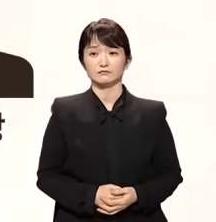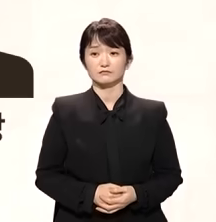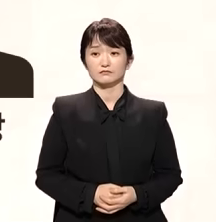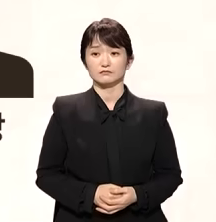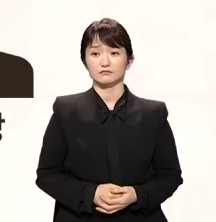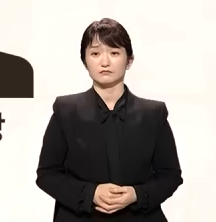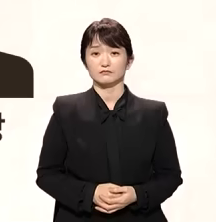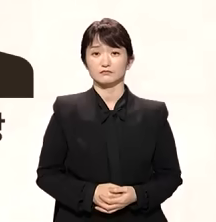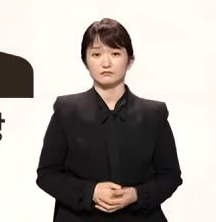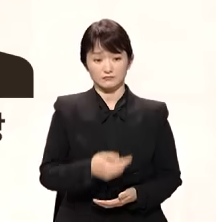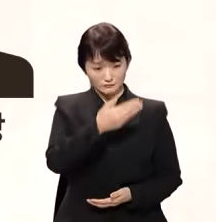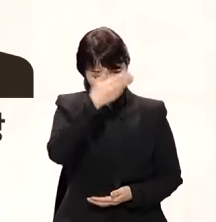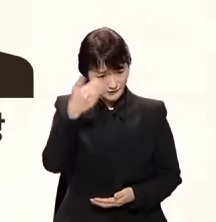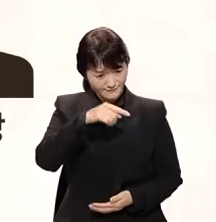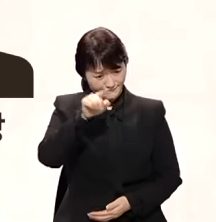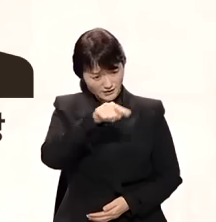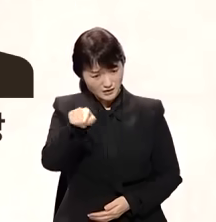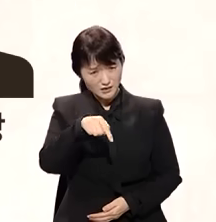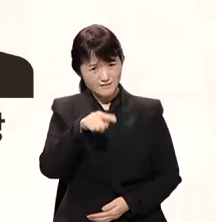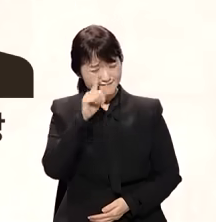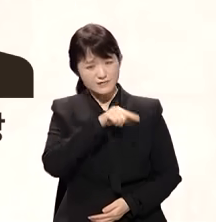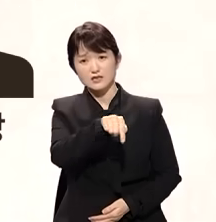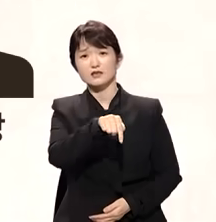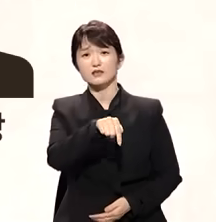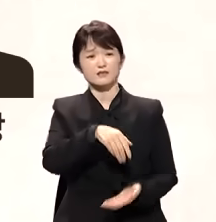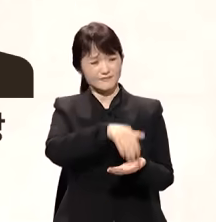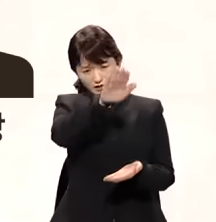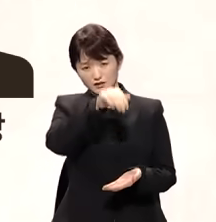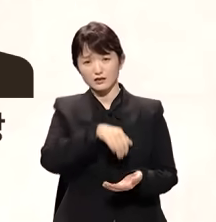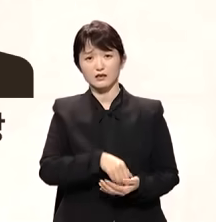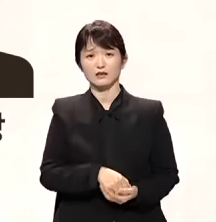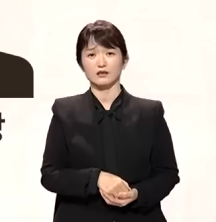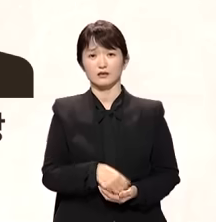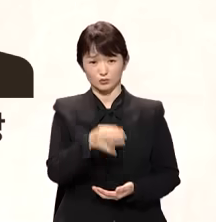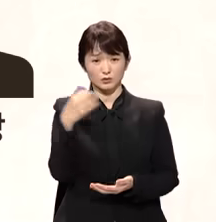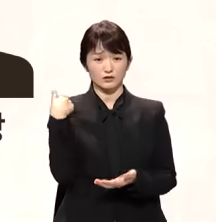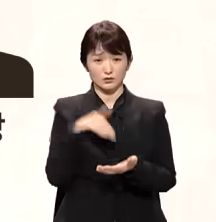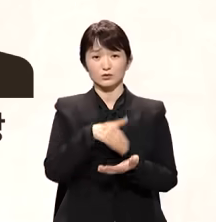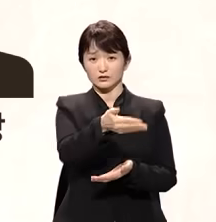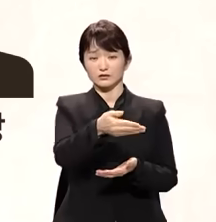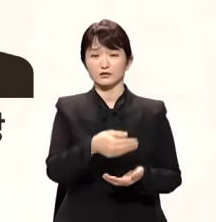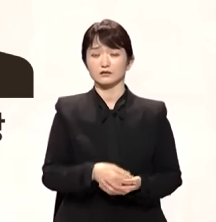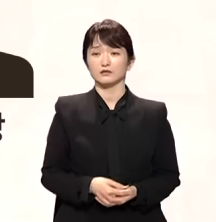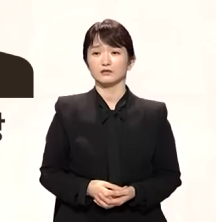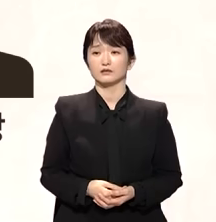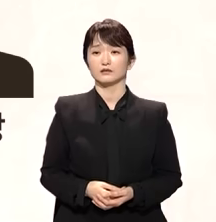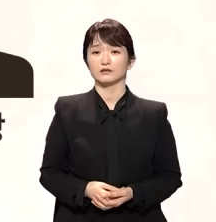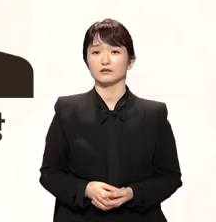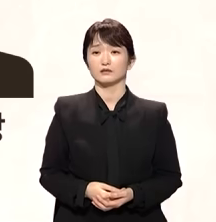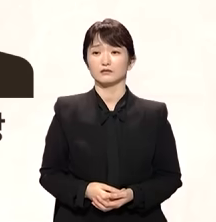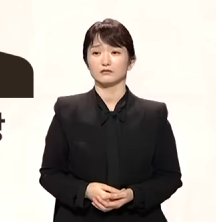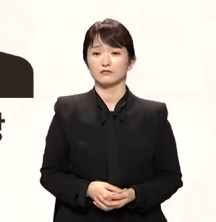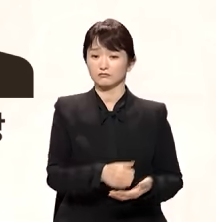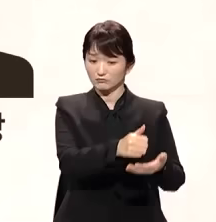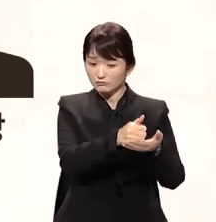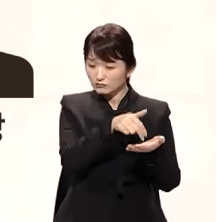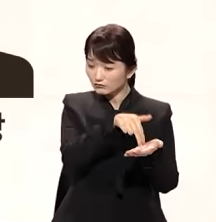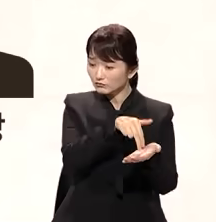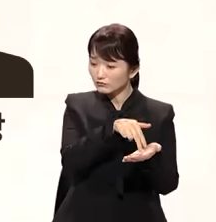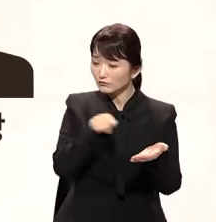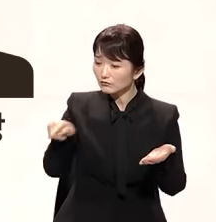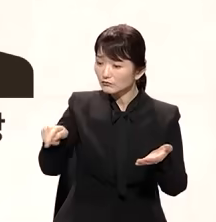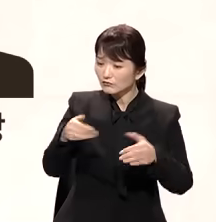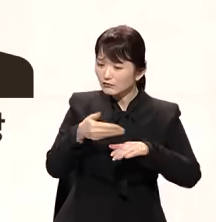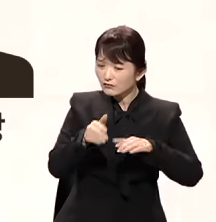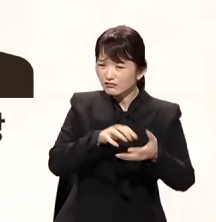젊은 엑가 싸가지 없다 나가라고 그냥 나가라고 한번해 줄테니까 얘기를 했는데이 손님 주에 따르면